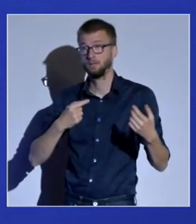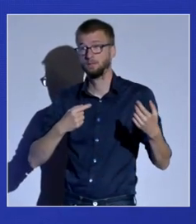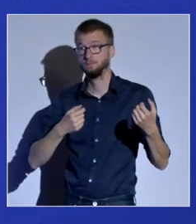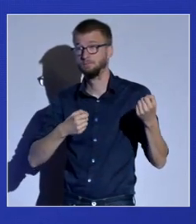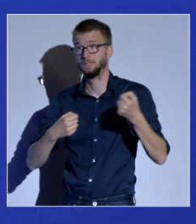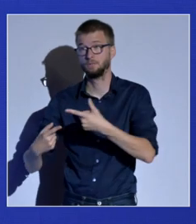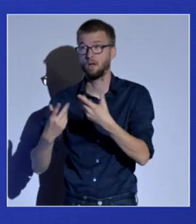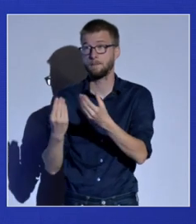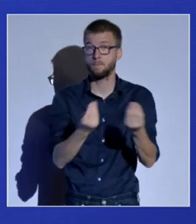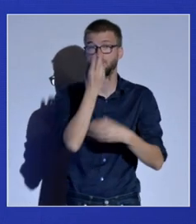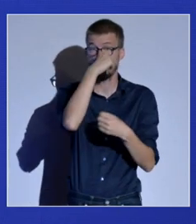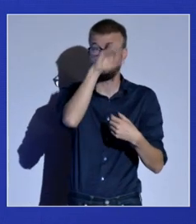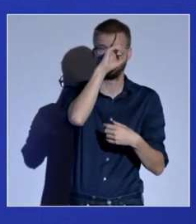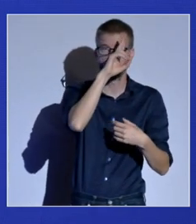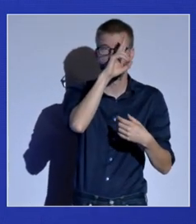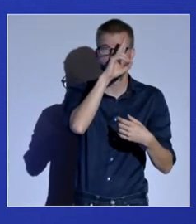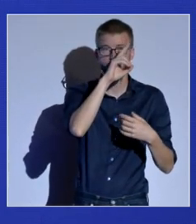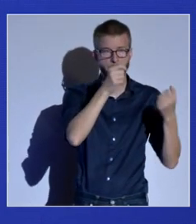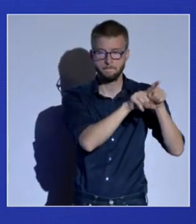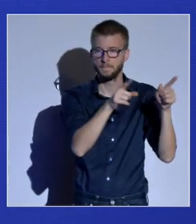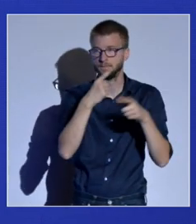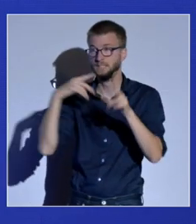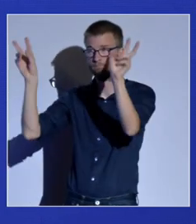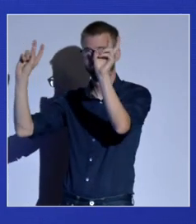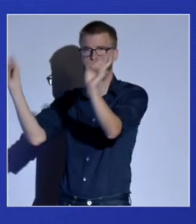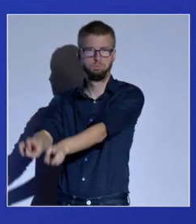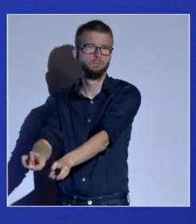de la population européenne.